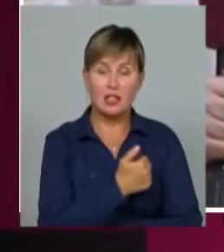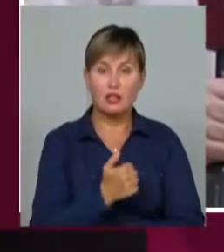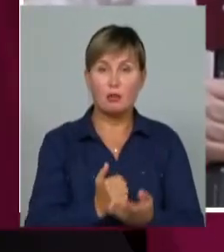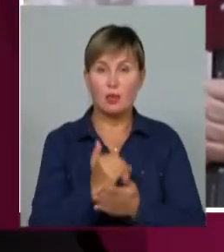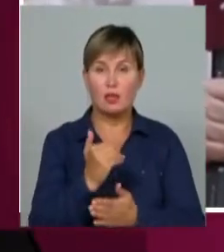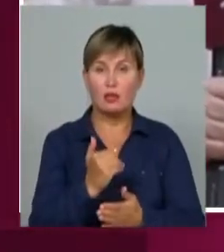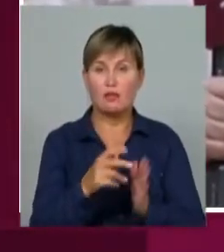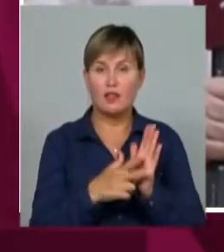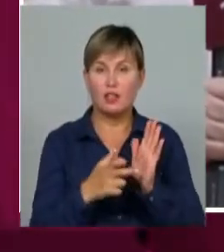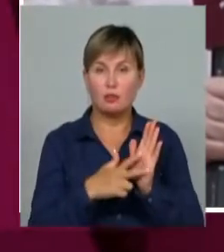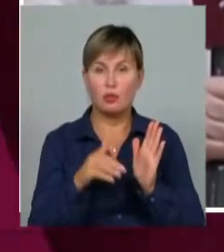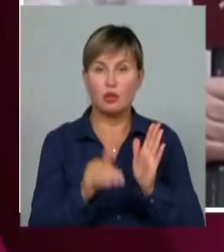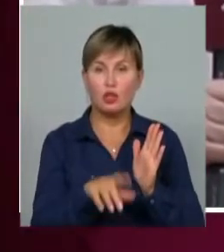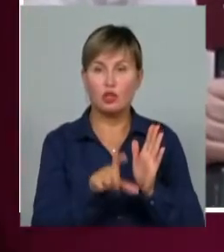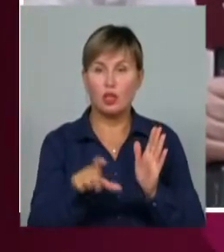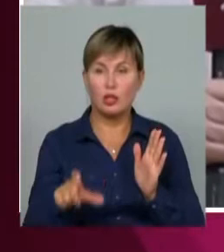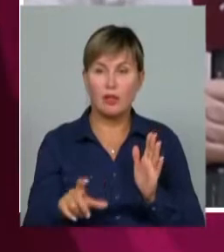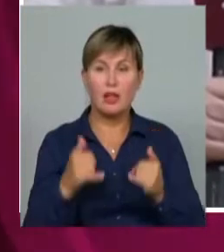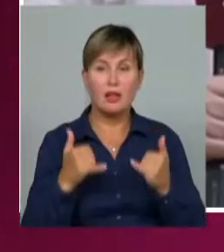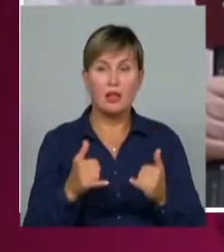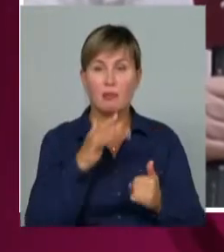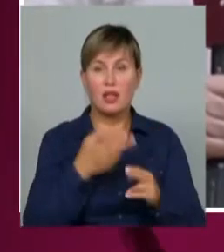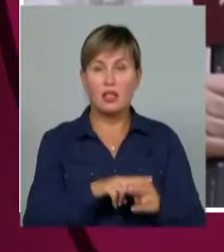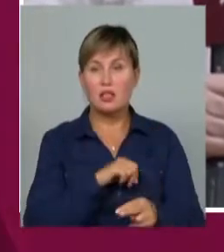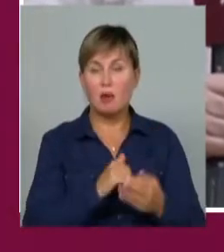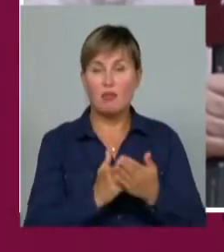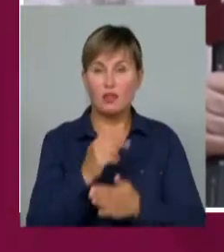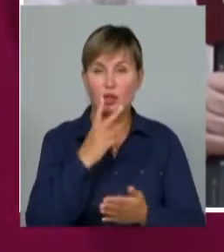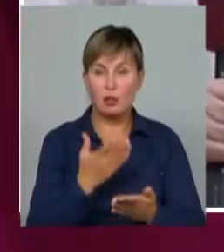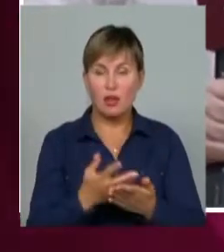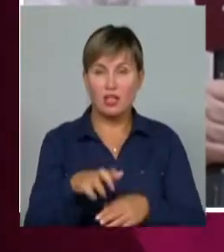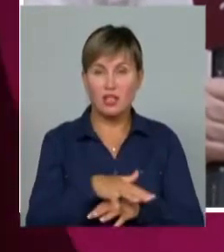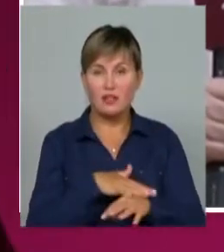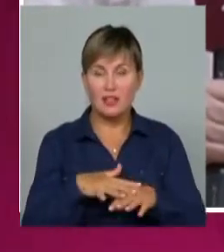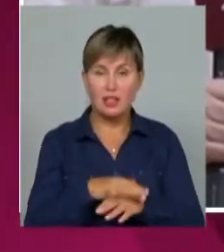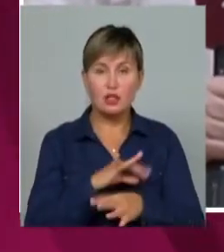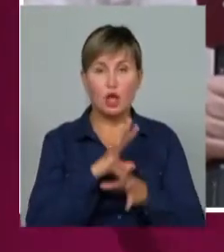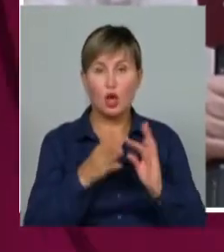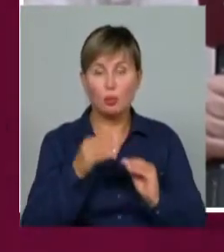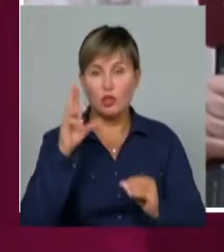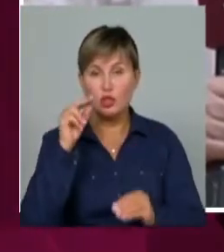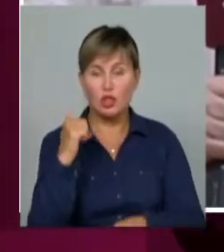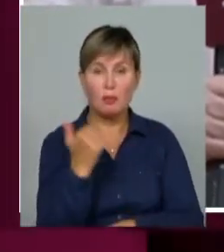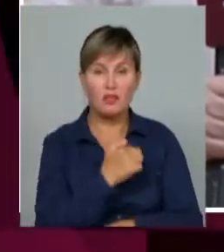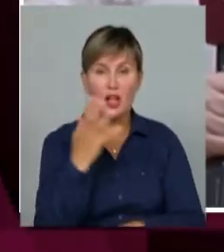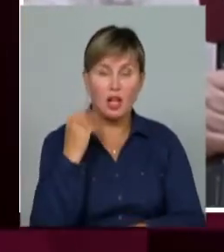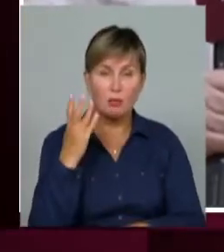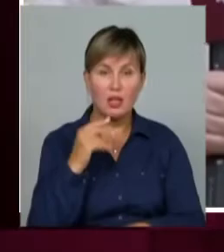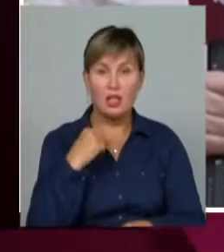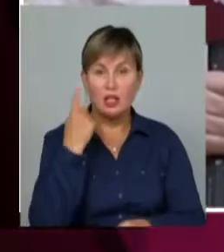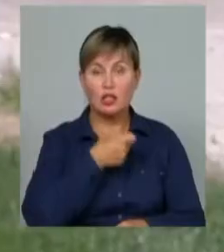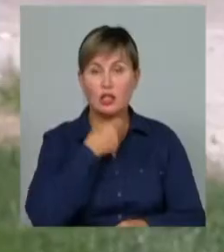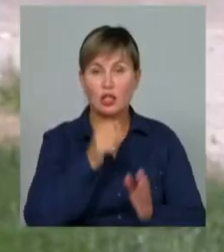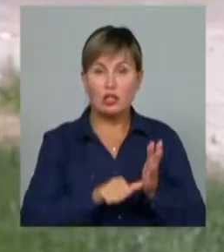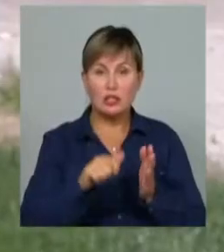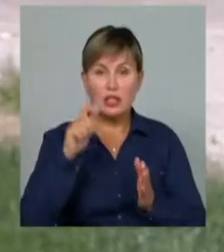превысило отметку 800 тысяч человек. На данный момент это самый высокий показатель в стране. Из общего числа привитых алматинцев лица старше